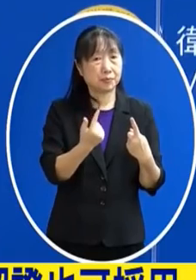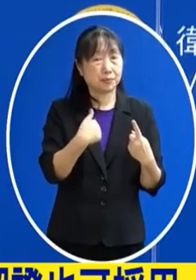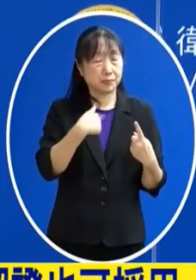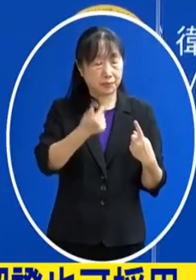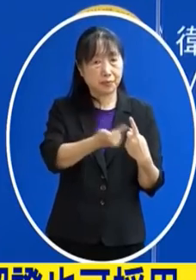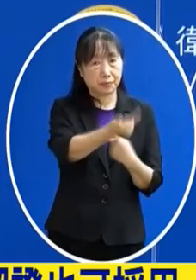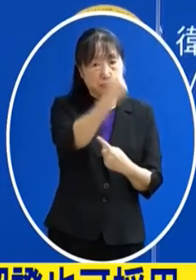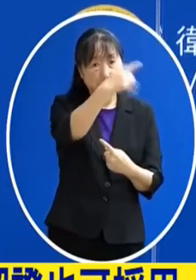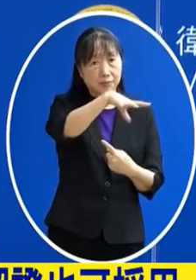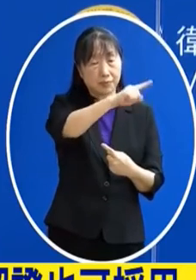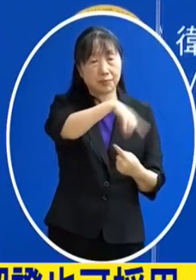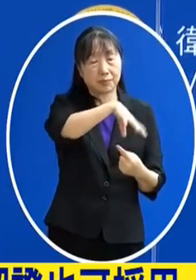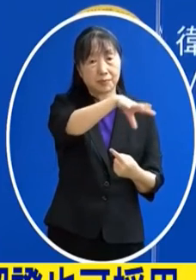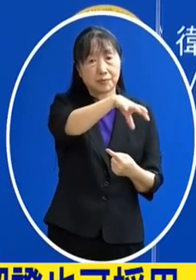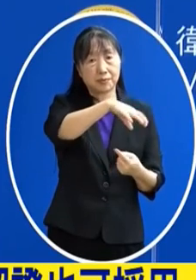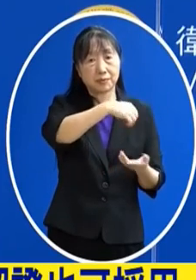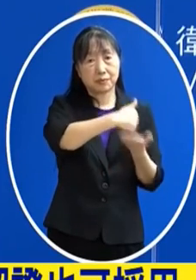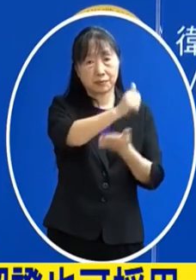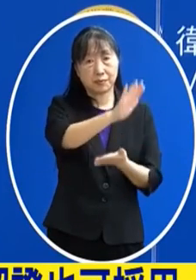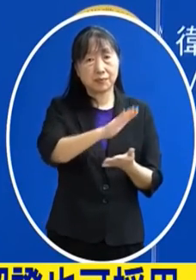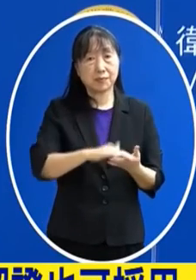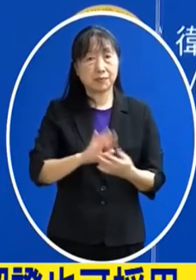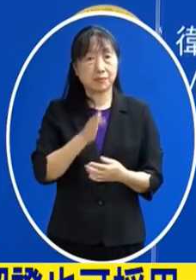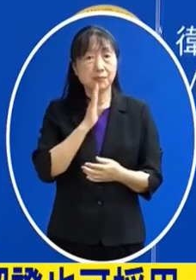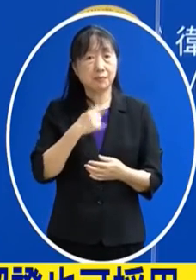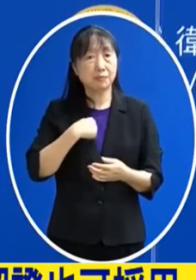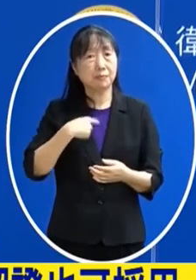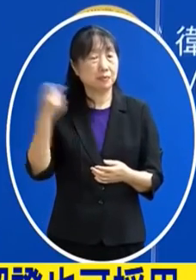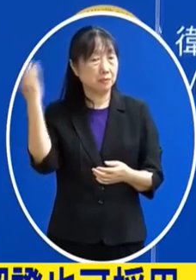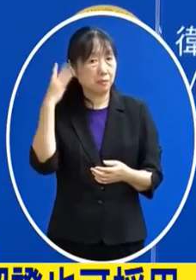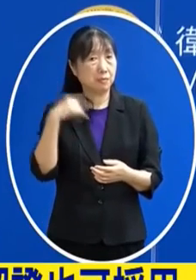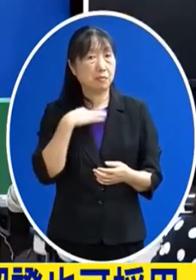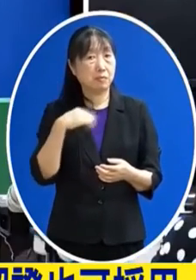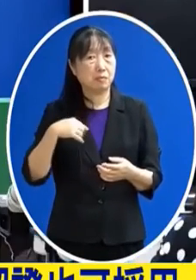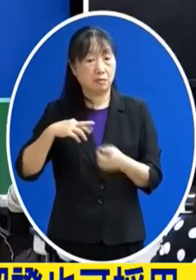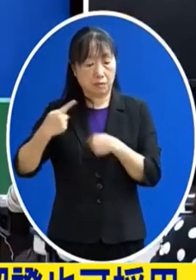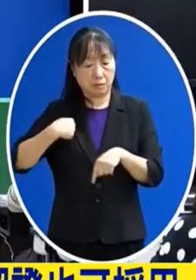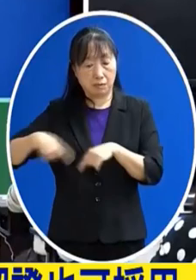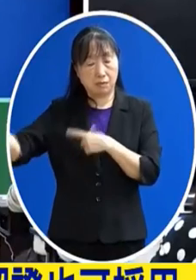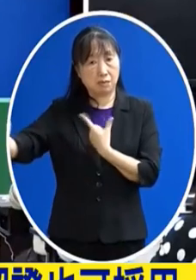但是跟我们一样厂供应的，这其实就我们所知道，他们还没有拿到。